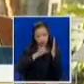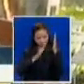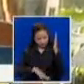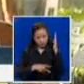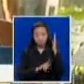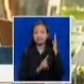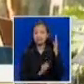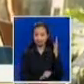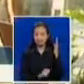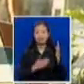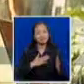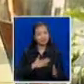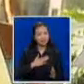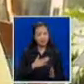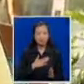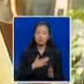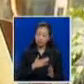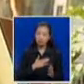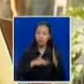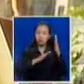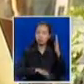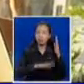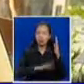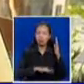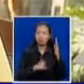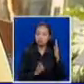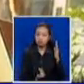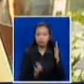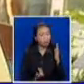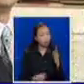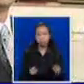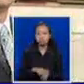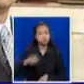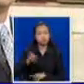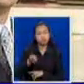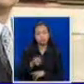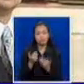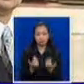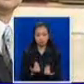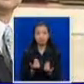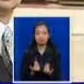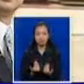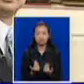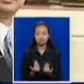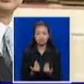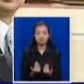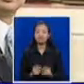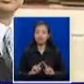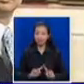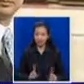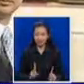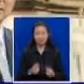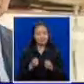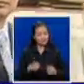ปัตตานีนี้ก็เหตุการณ์ก็ยังเหมือนเดิมนะคะตอนนี้นะคะก็แต่ว่าเรื่องฝัน